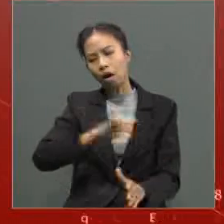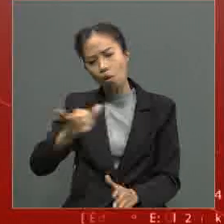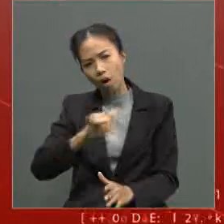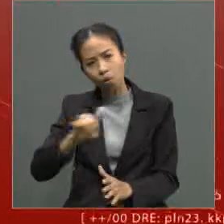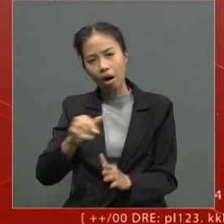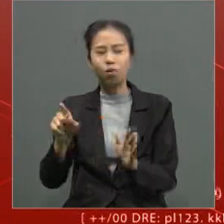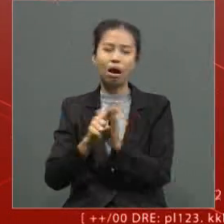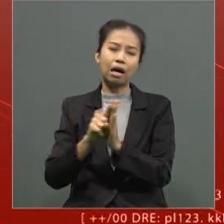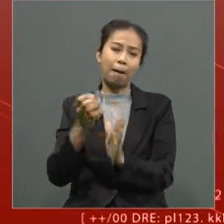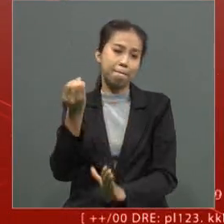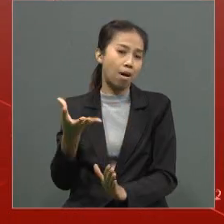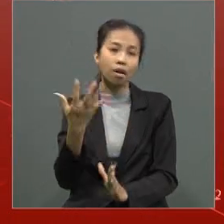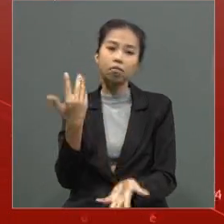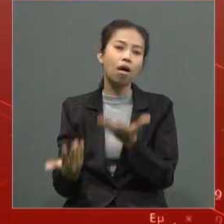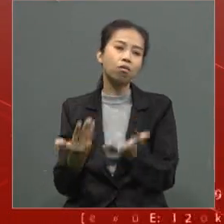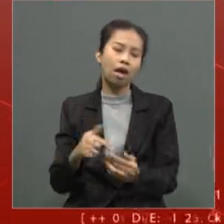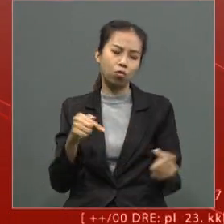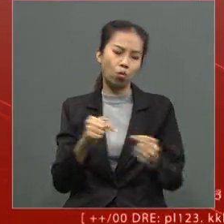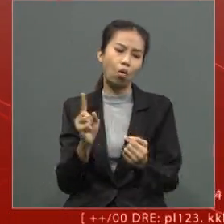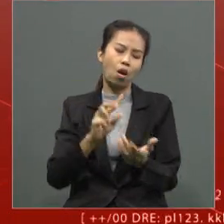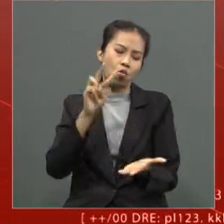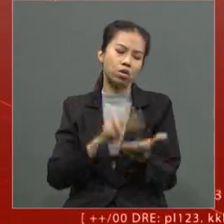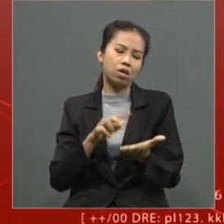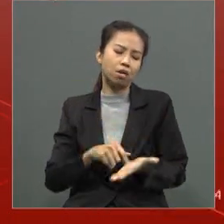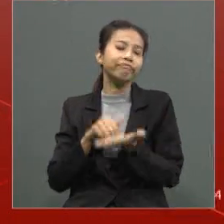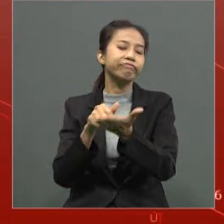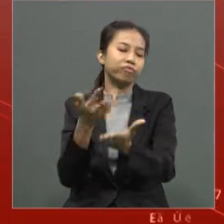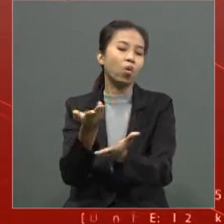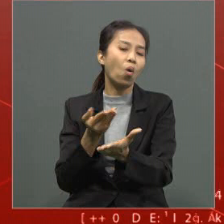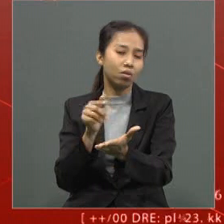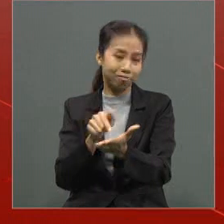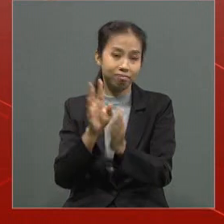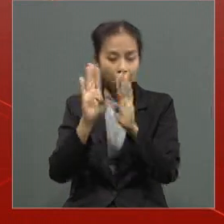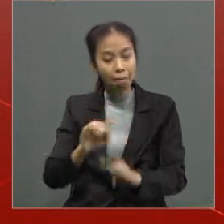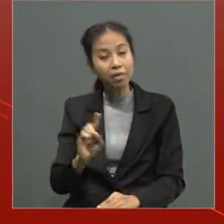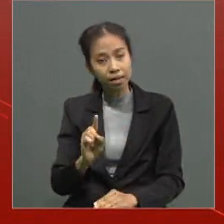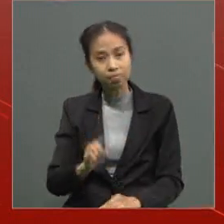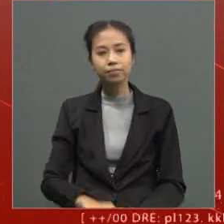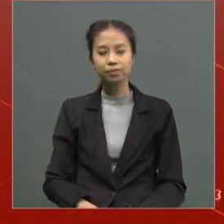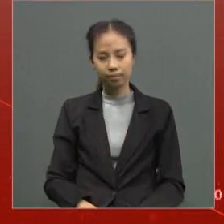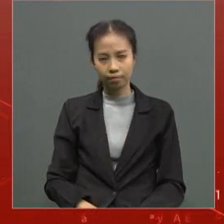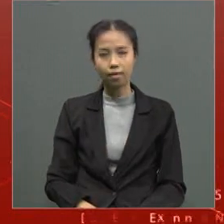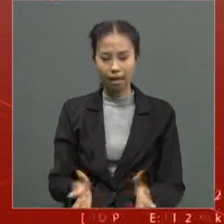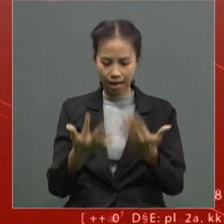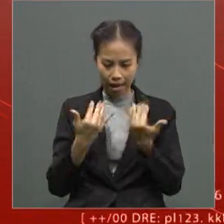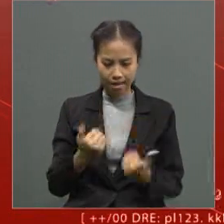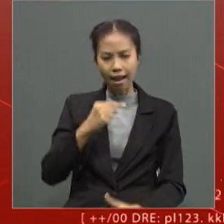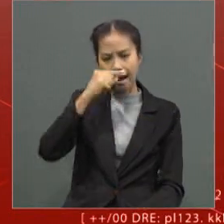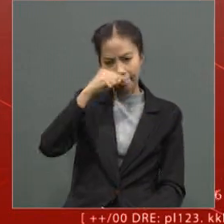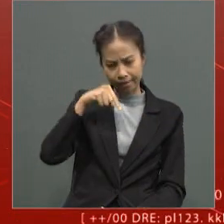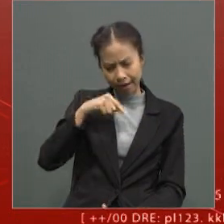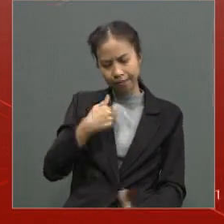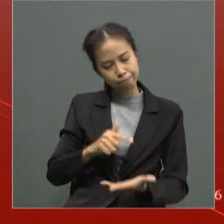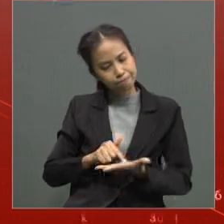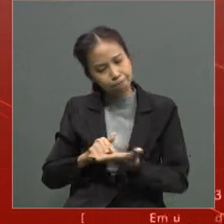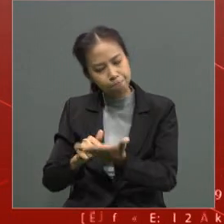ตลอดมันก็แล้วแต่การขอด้วยเหมือนกันใช่ค่ะแต่ว่าย้ำก่อนนะคะคือข้อเสนอนี้ไทยเป็นข้อเสนอนั่น